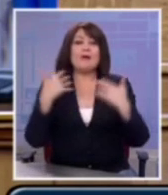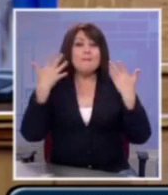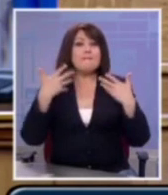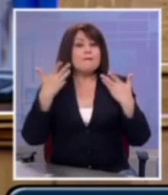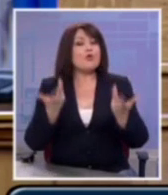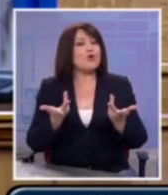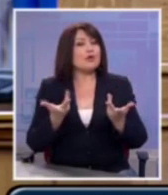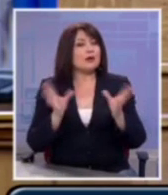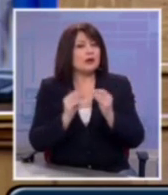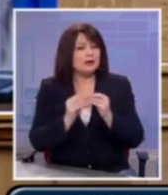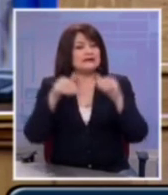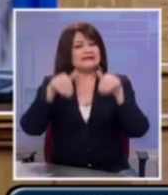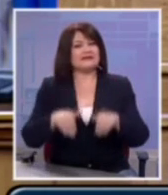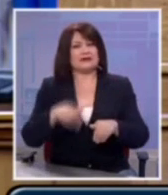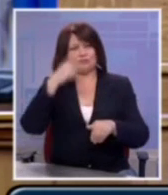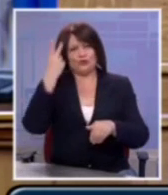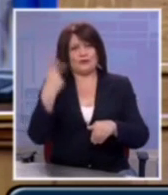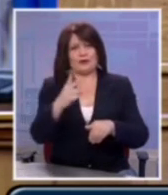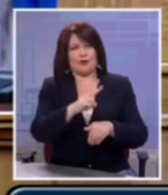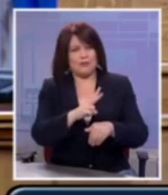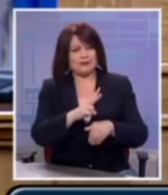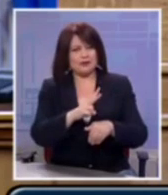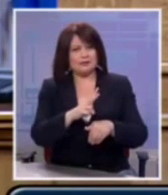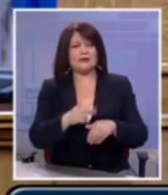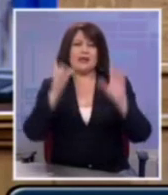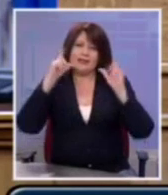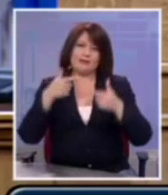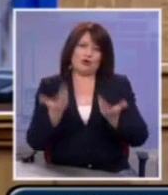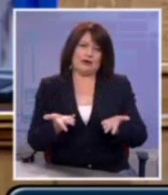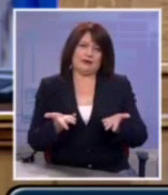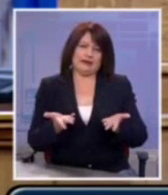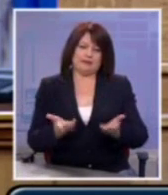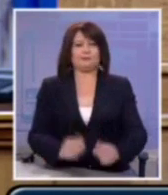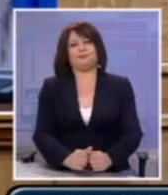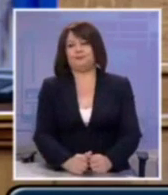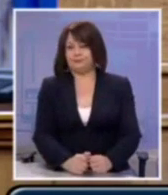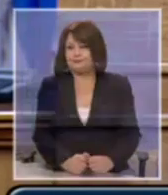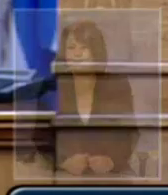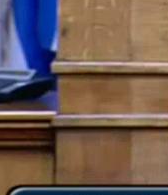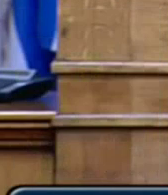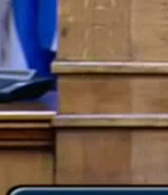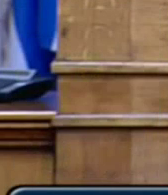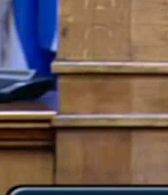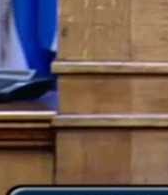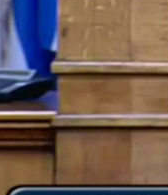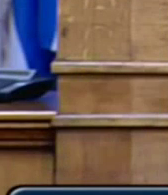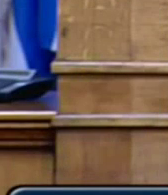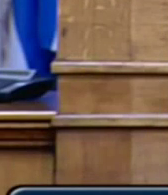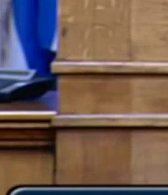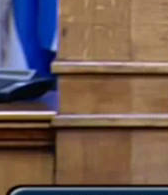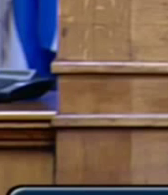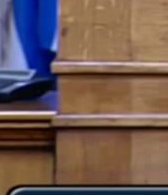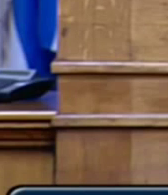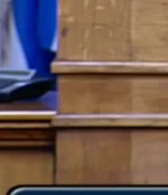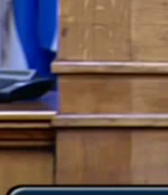λογοδοσία, σεβασμό των δικαιωμάτων του, δημοκρατία. Το κοινοβούλιο αποτελεί τον